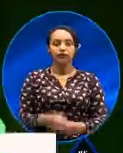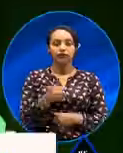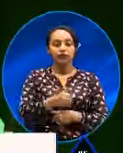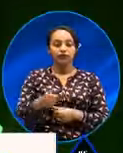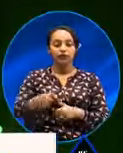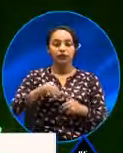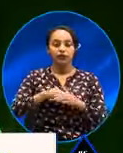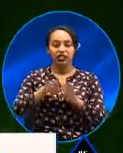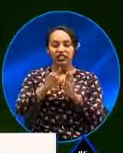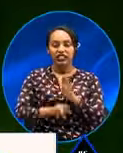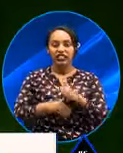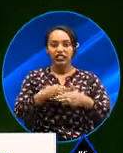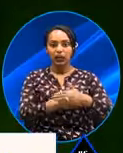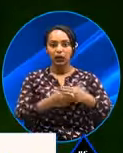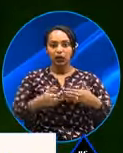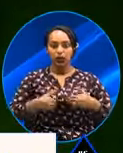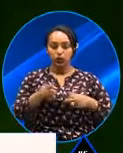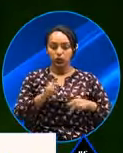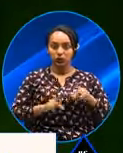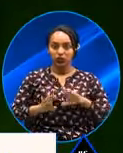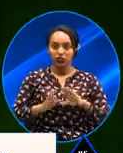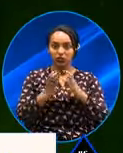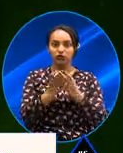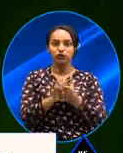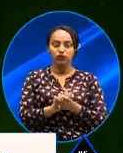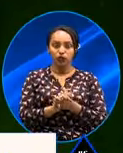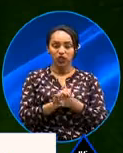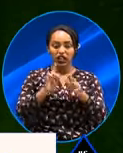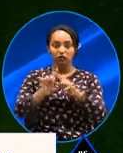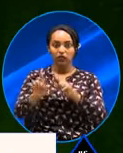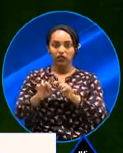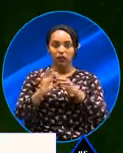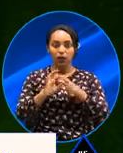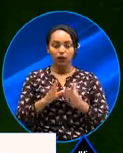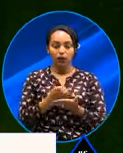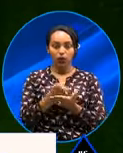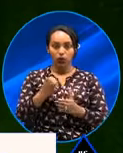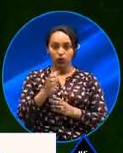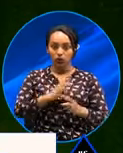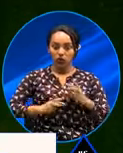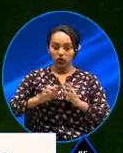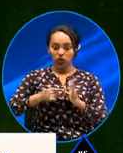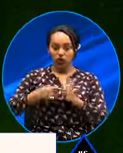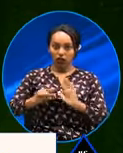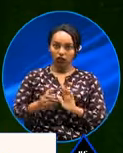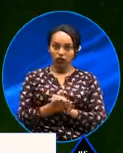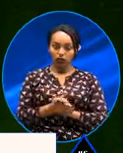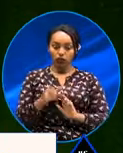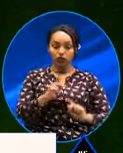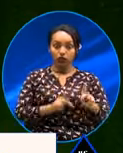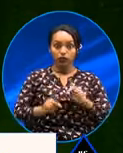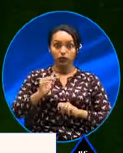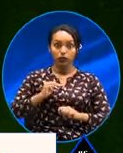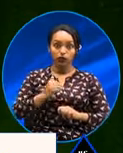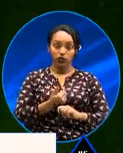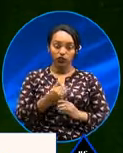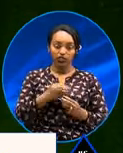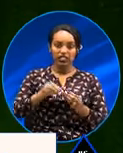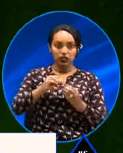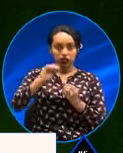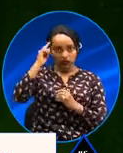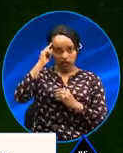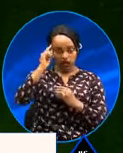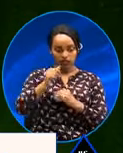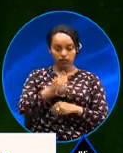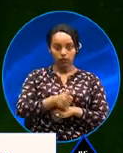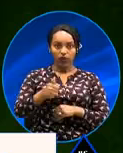አዲስ አበባ ውስጥ ዝቅተኛ ገቢ ያላቸው የህብረተሰብ ክፍሎች፣ የተለያየ ማህበራዊና ኢኮኖሚያዊ ችግር የተጋለጡ ወገኖቻችንንም ጭምር